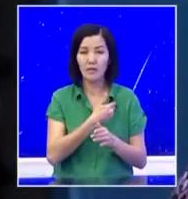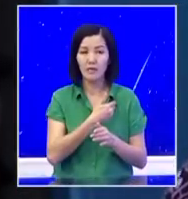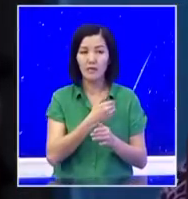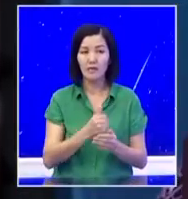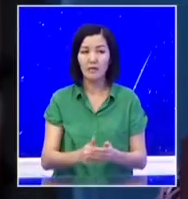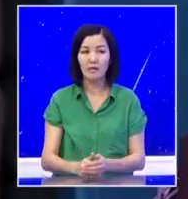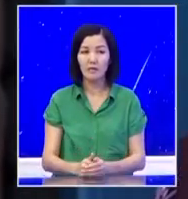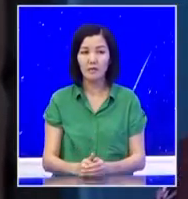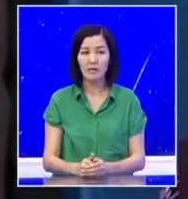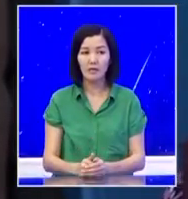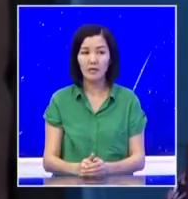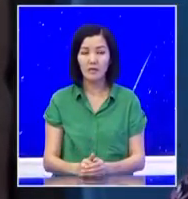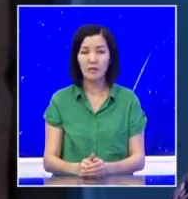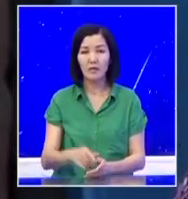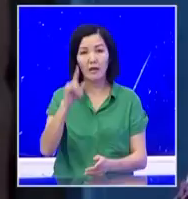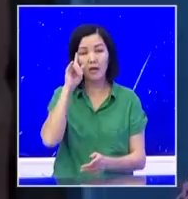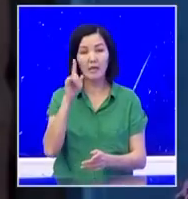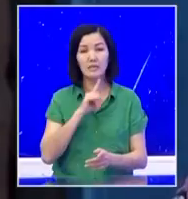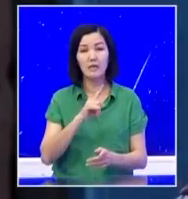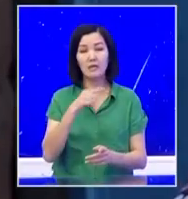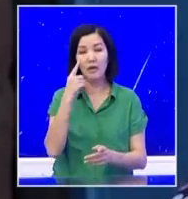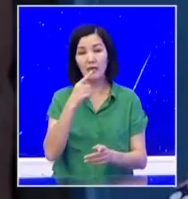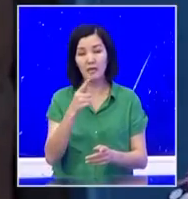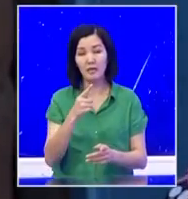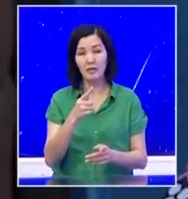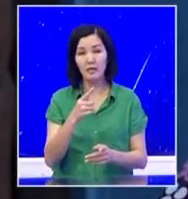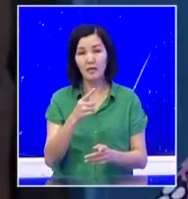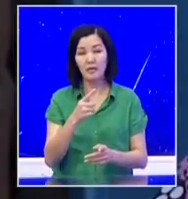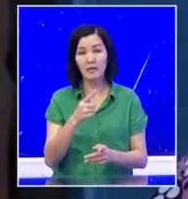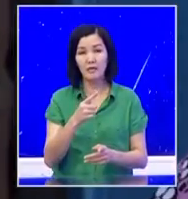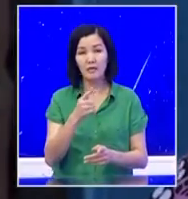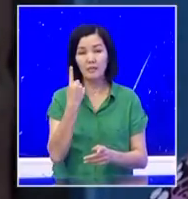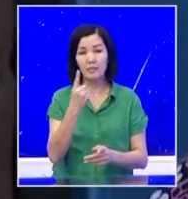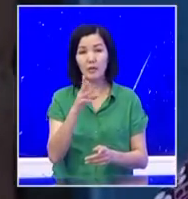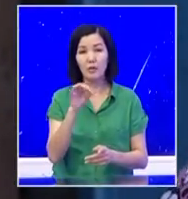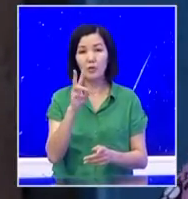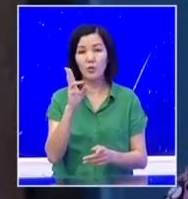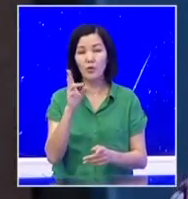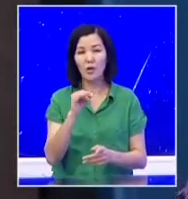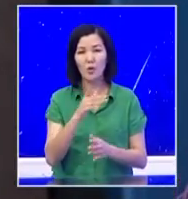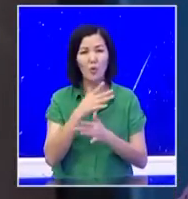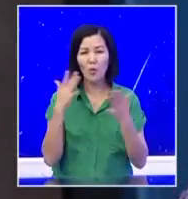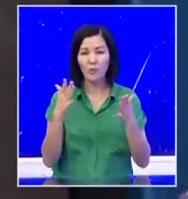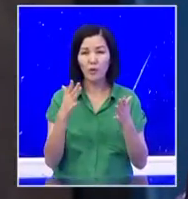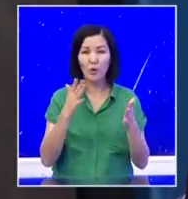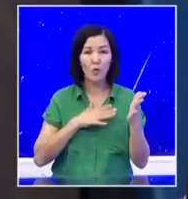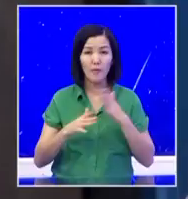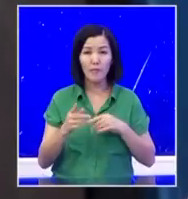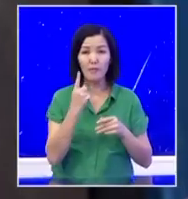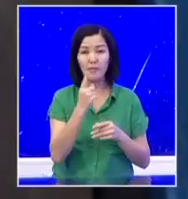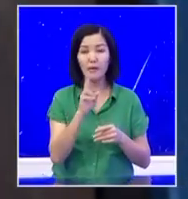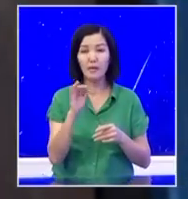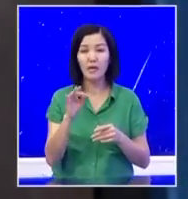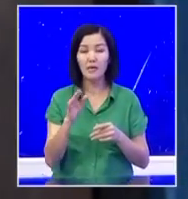жаным. Қазақ айтады ғой. Ол әгі бір тонналық нәрсеге қуанба. Біргелілік нәрсеге қуан